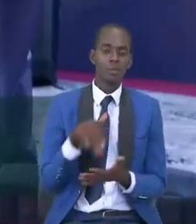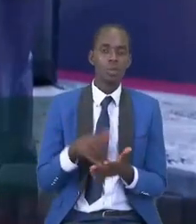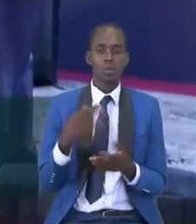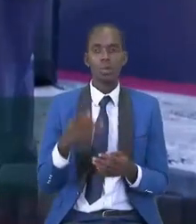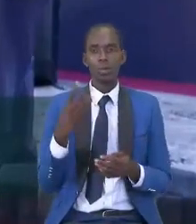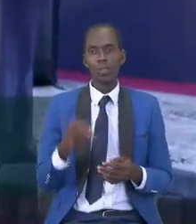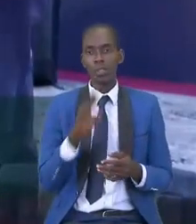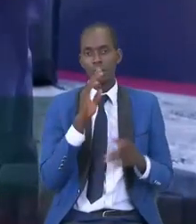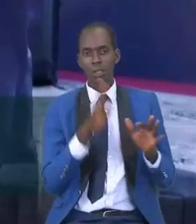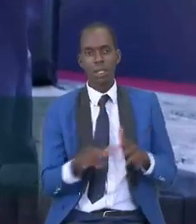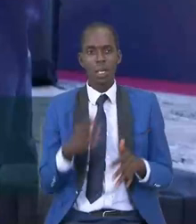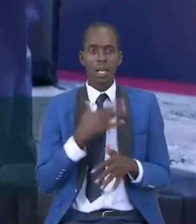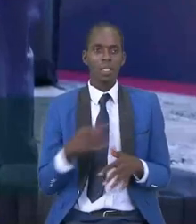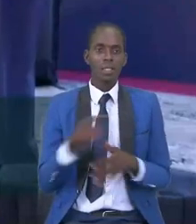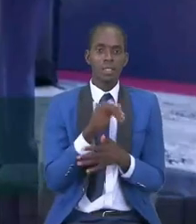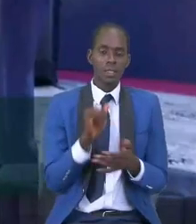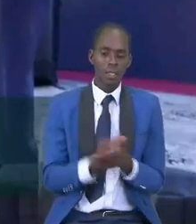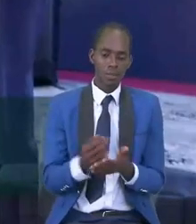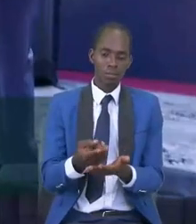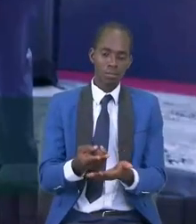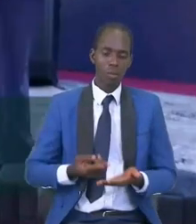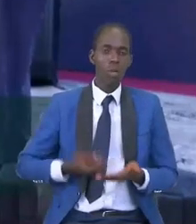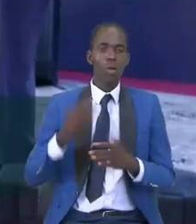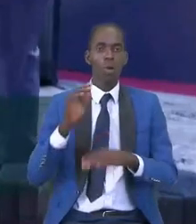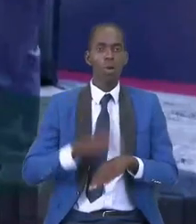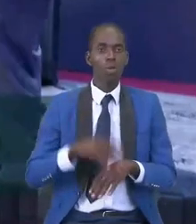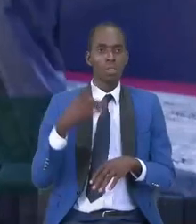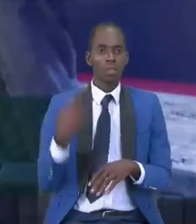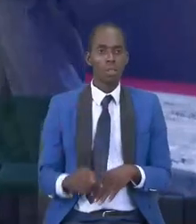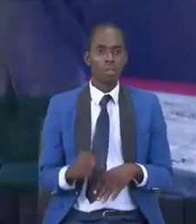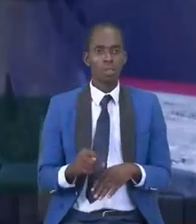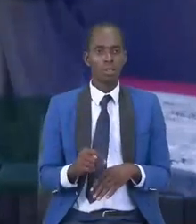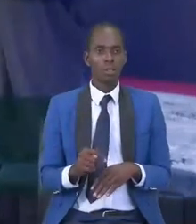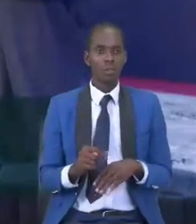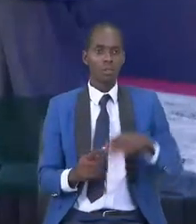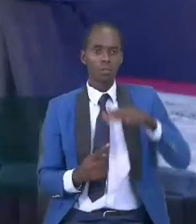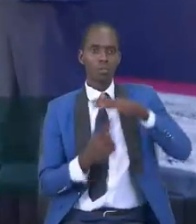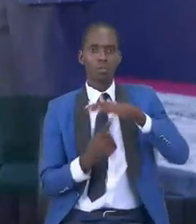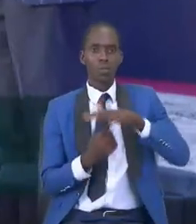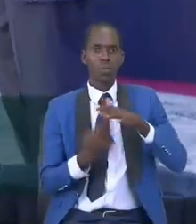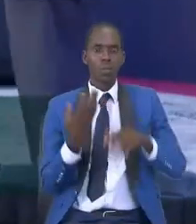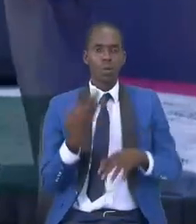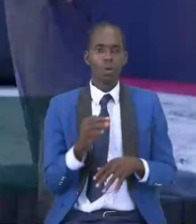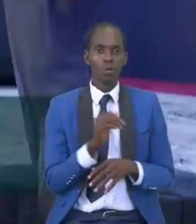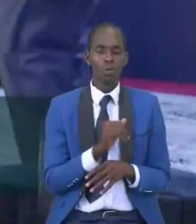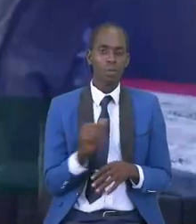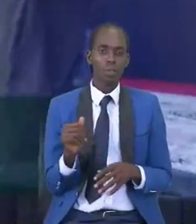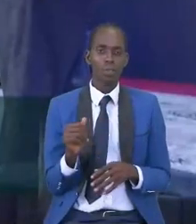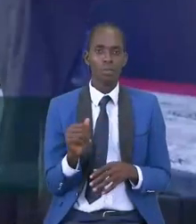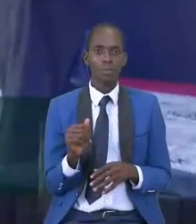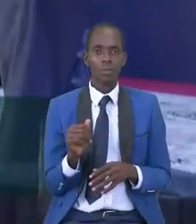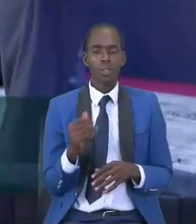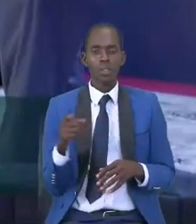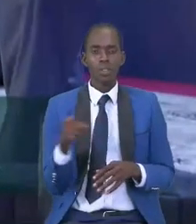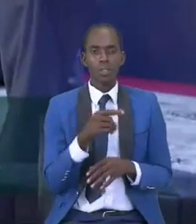Proverbe 23, 34. Tu seras comme un homme couché au milieu de la mer, comme un homme couché sur le sommet d'un mât. Verset 35. On m'a frappé, ce n'est point